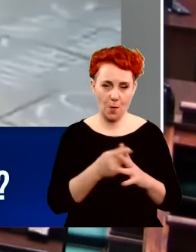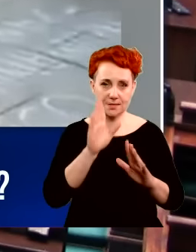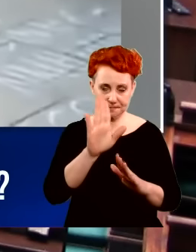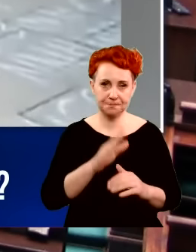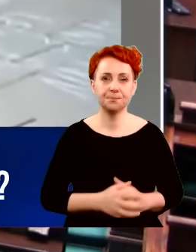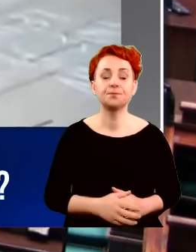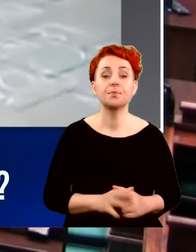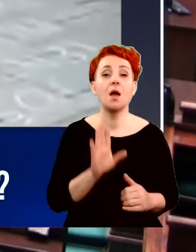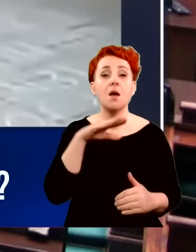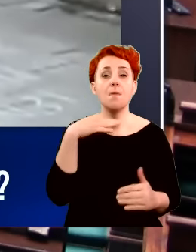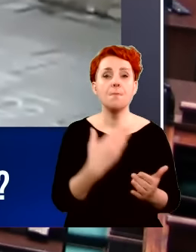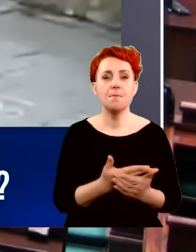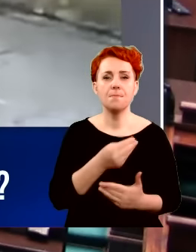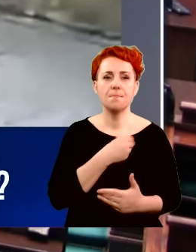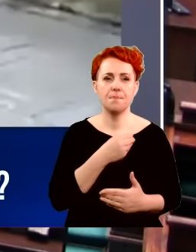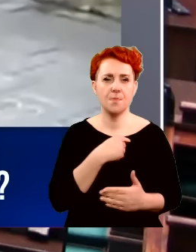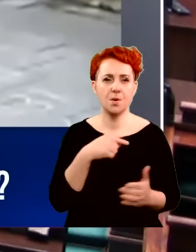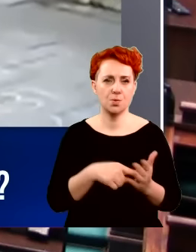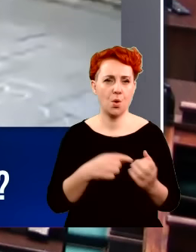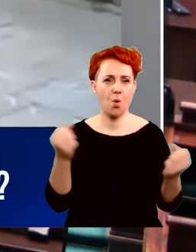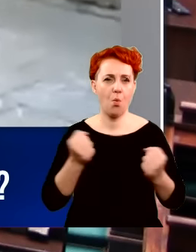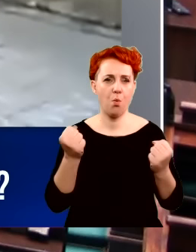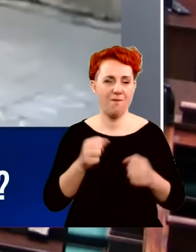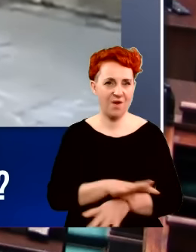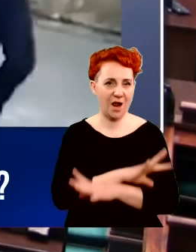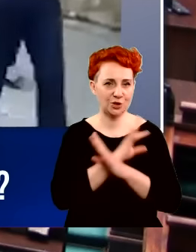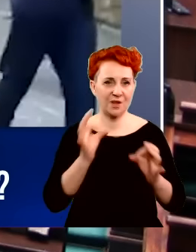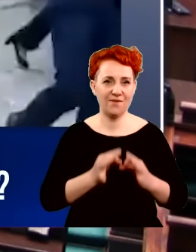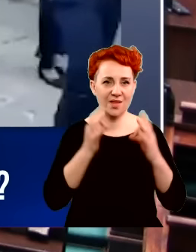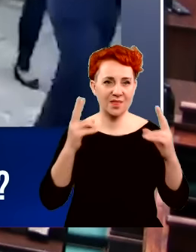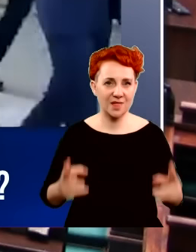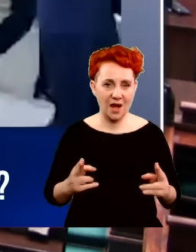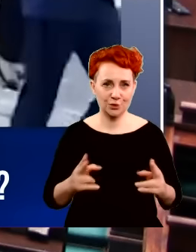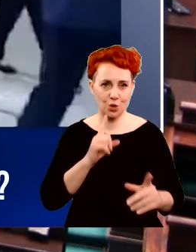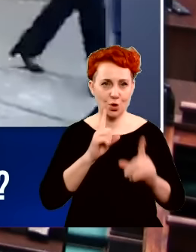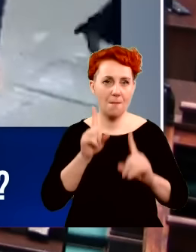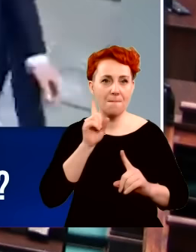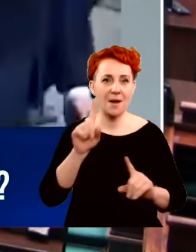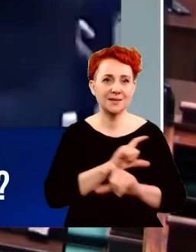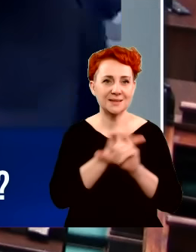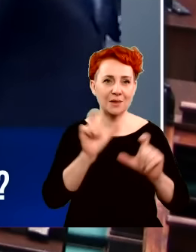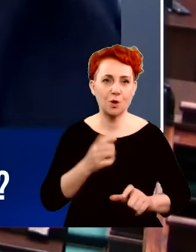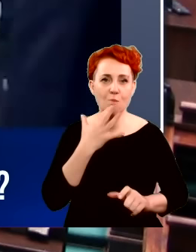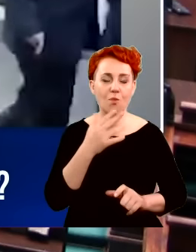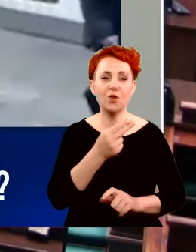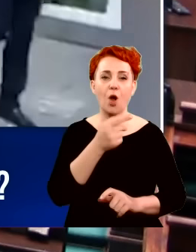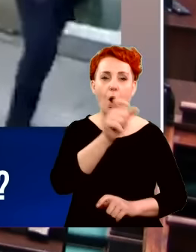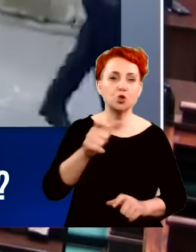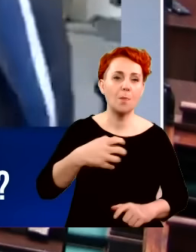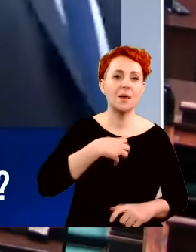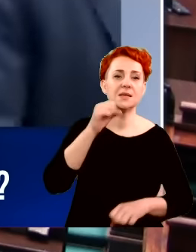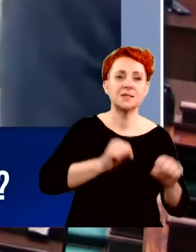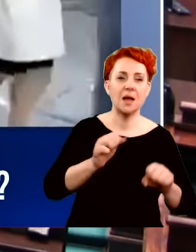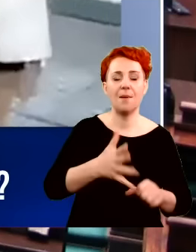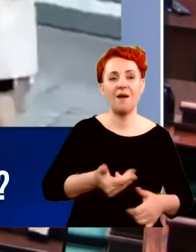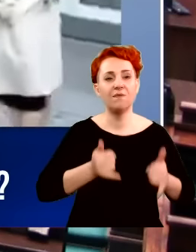przyznam szczerze że to robi na mnie największe wrażenie podczas tej rozmowy Pan cały czas mówi o sędziach że sędzia ma komfort